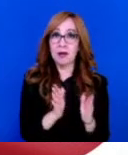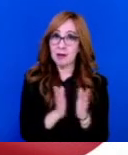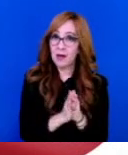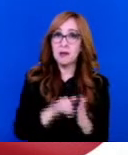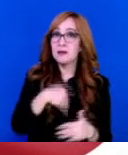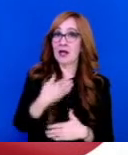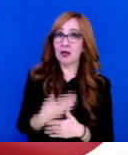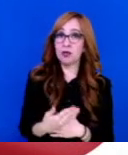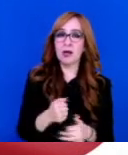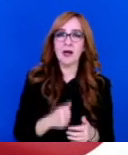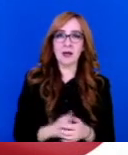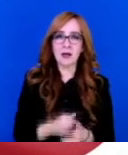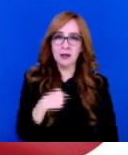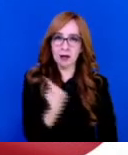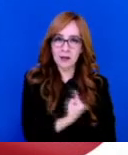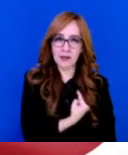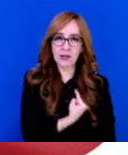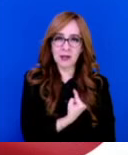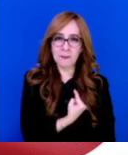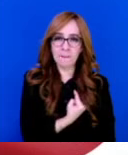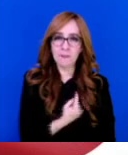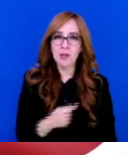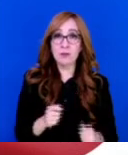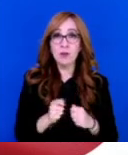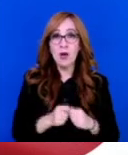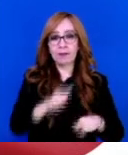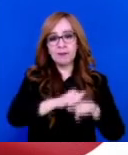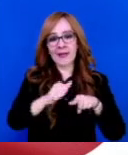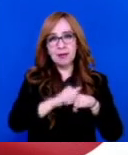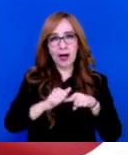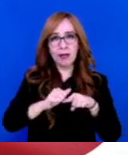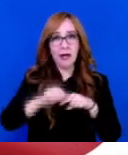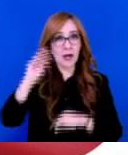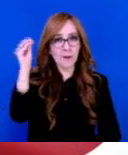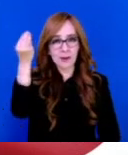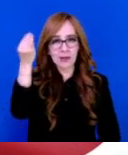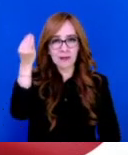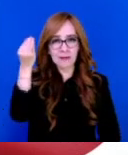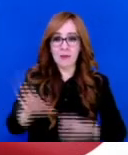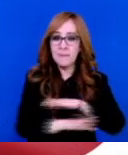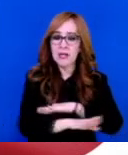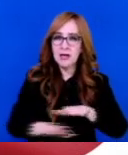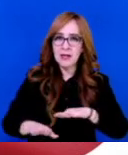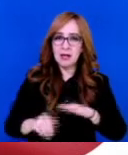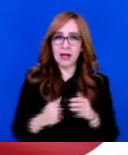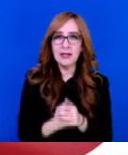berikut, kami melakukan pelatihan kepemimpinan berbasis